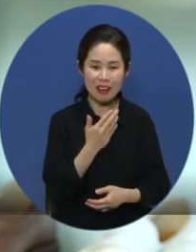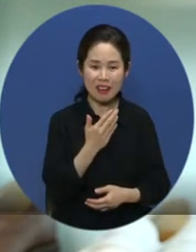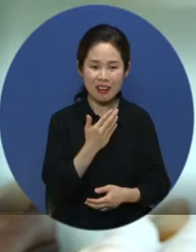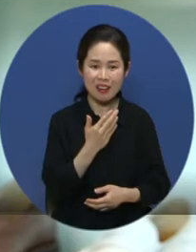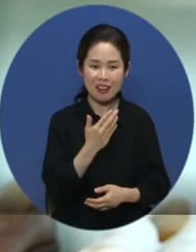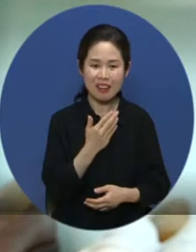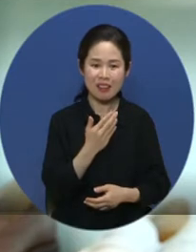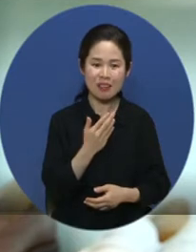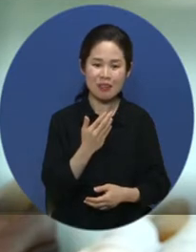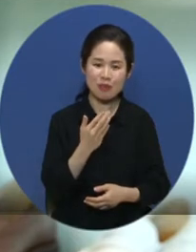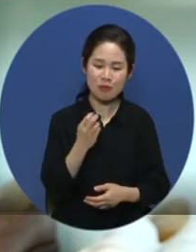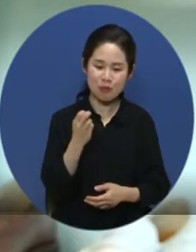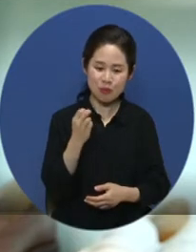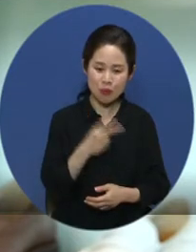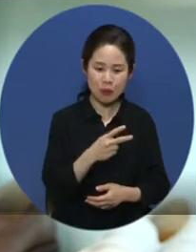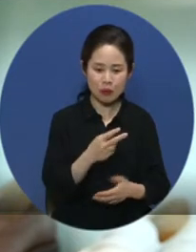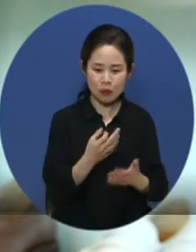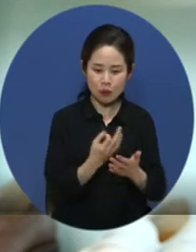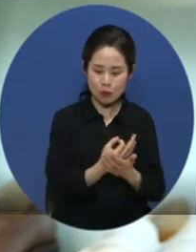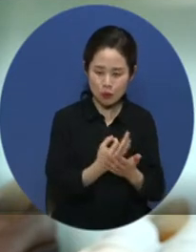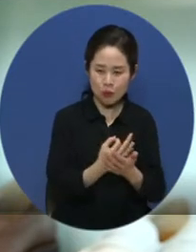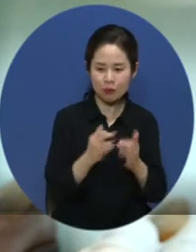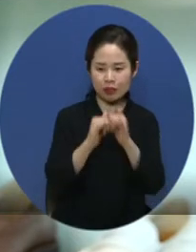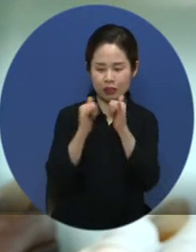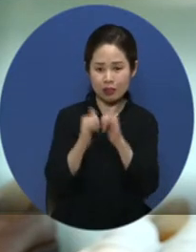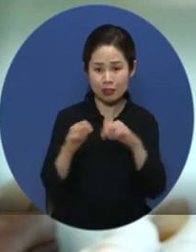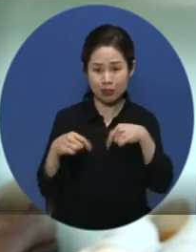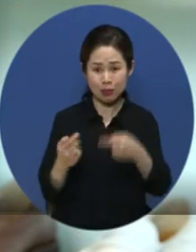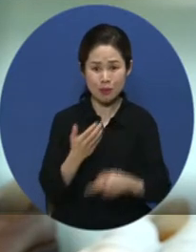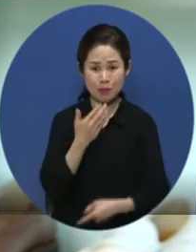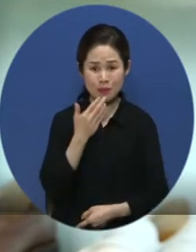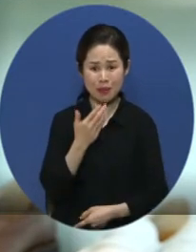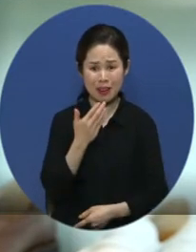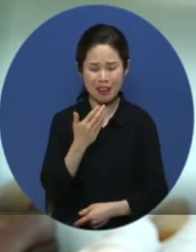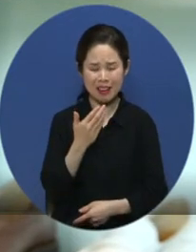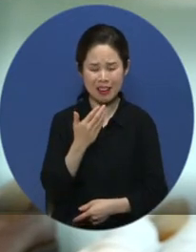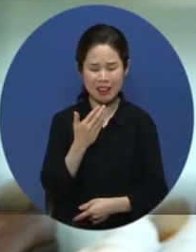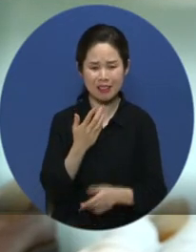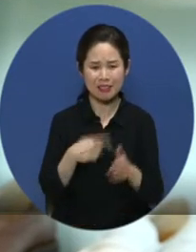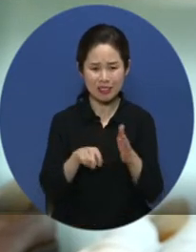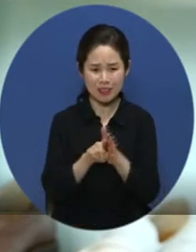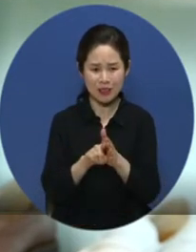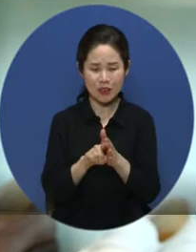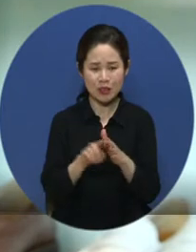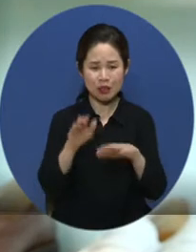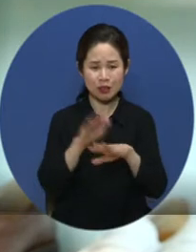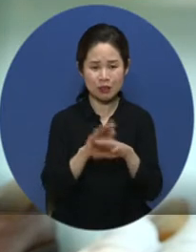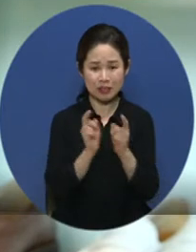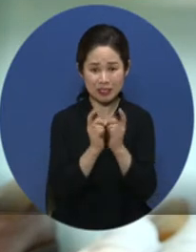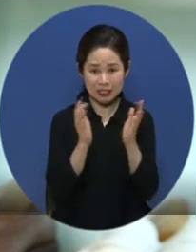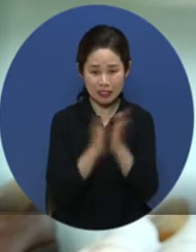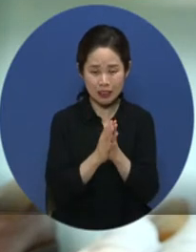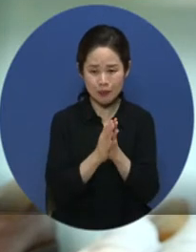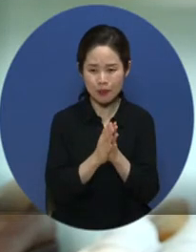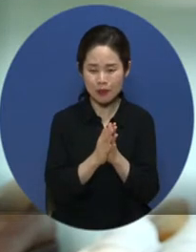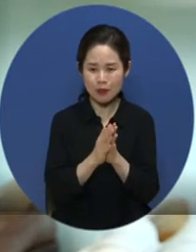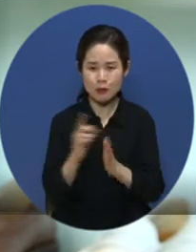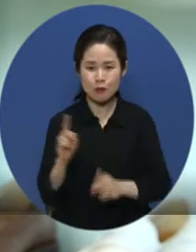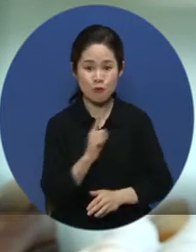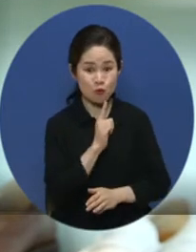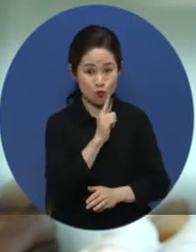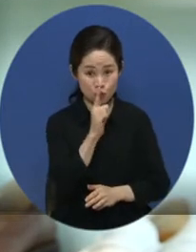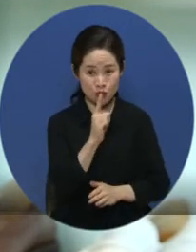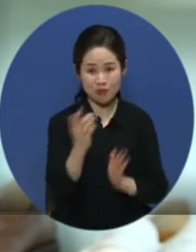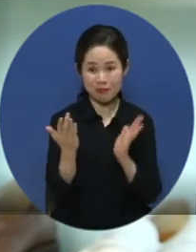사회 참여를 할 수 있는 기반을 닦기 위해서 저희가 수제화로 또 맞춤화로